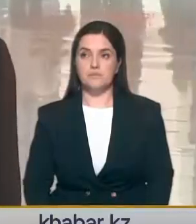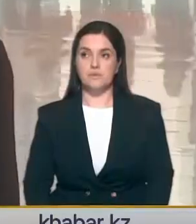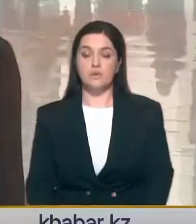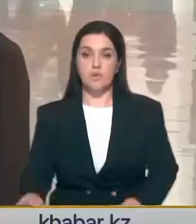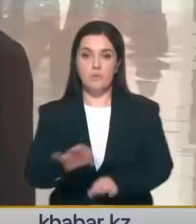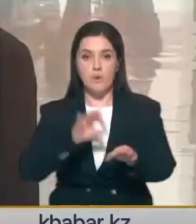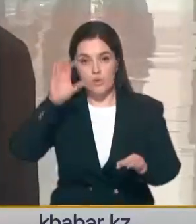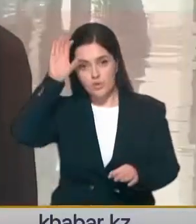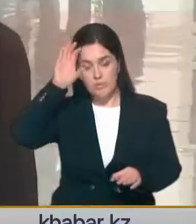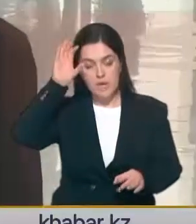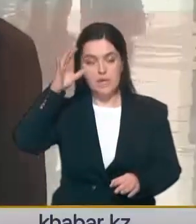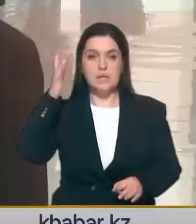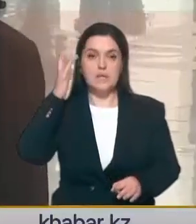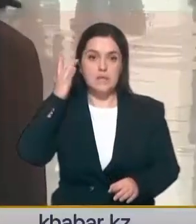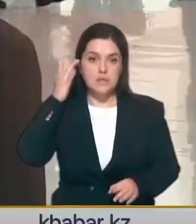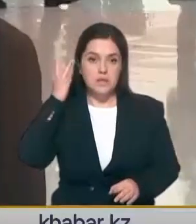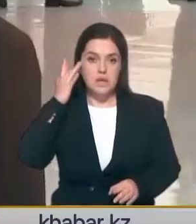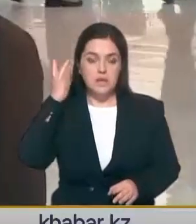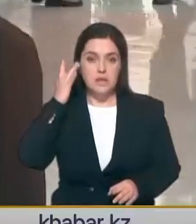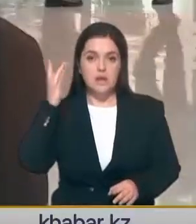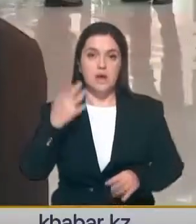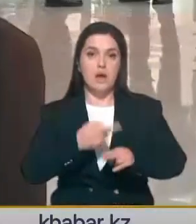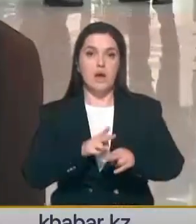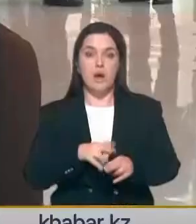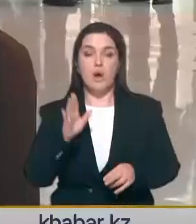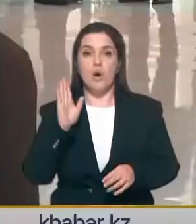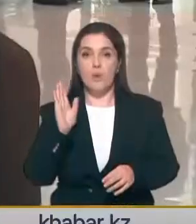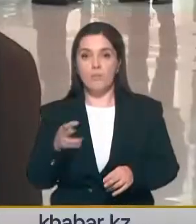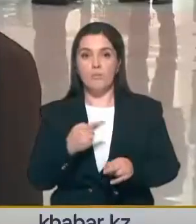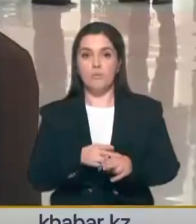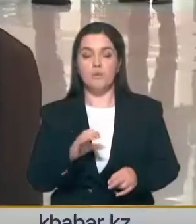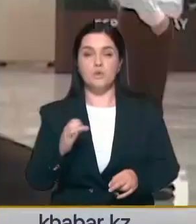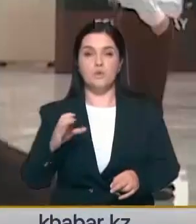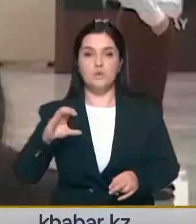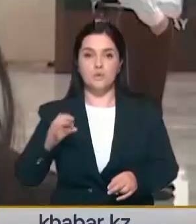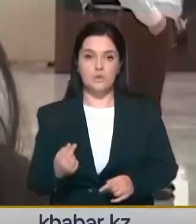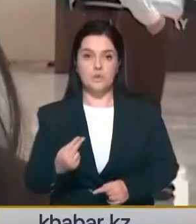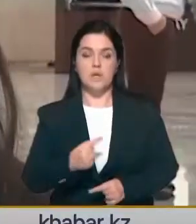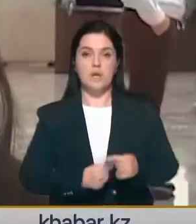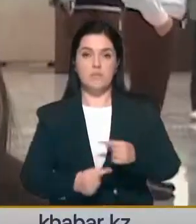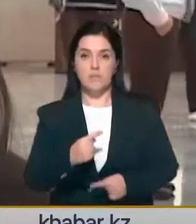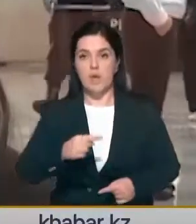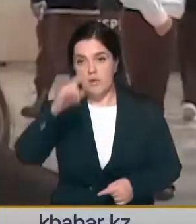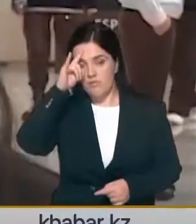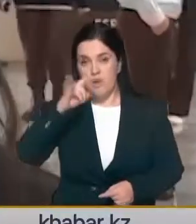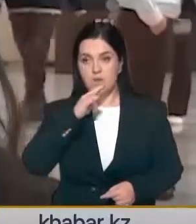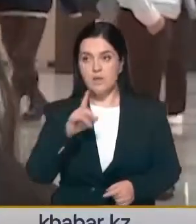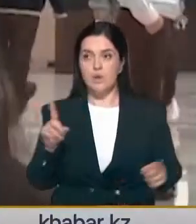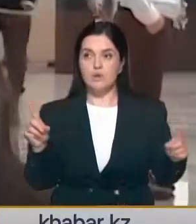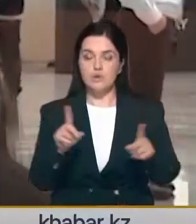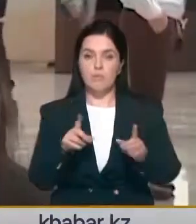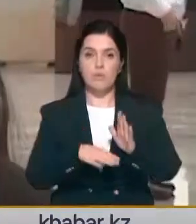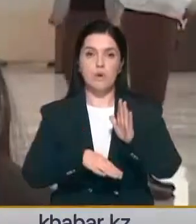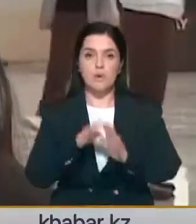Узбекистан, Киргизстан, Казахстан, платформу, где будут самые сильные социальные предприниматели. Также в Казахстане, чтобы